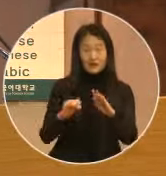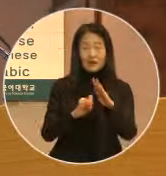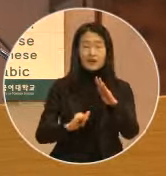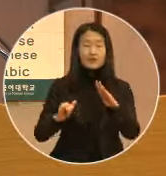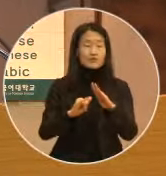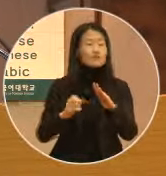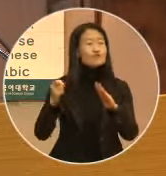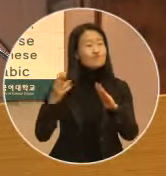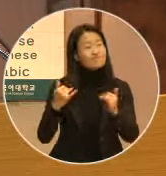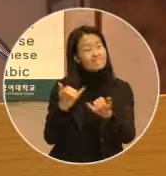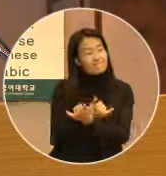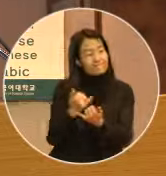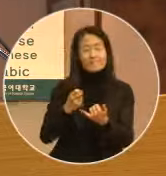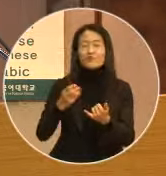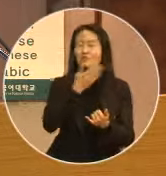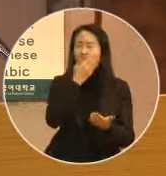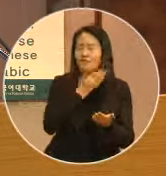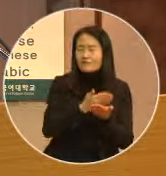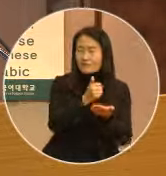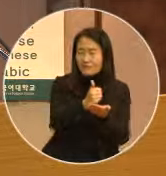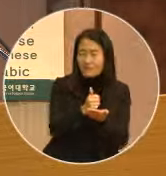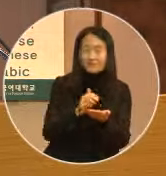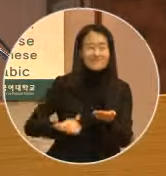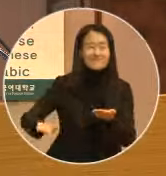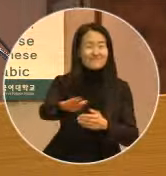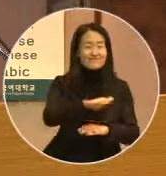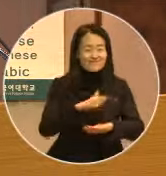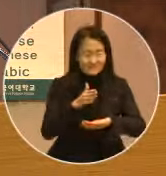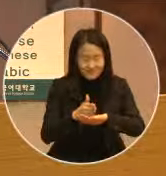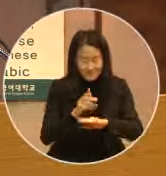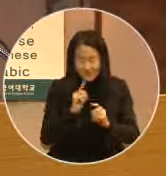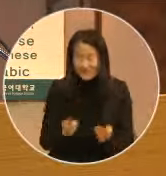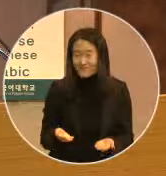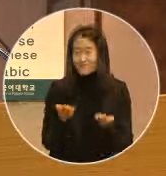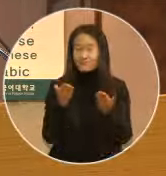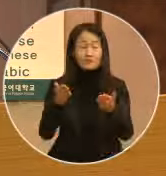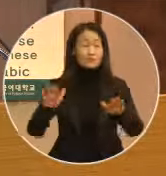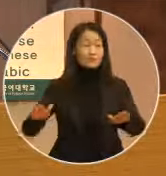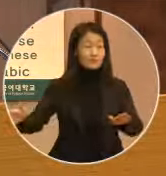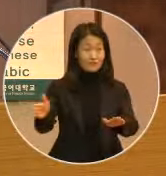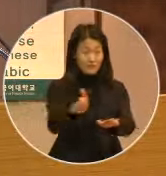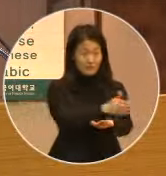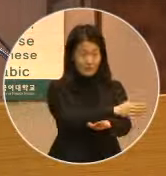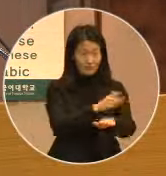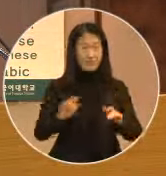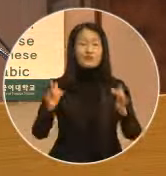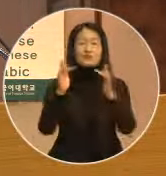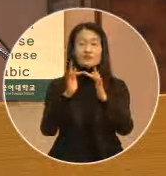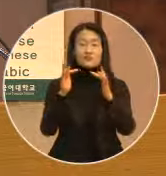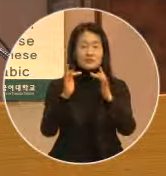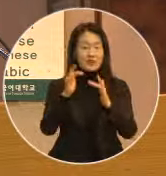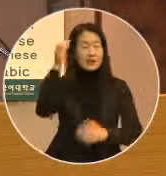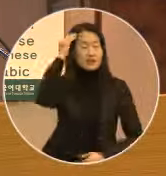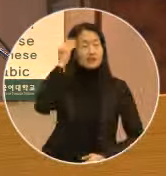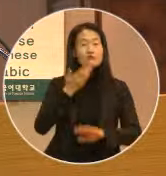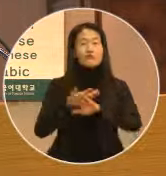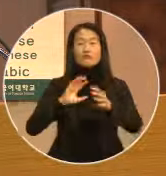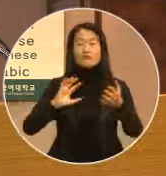친지 여러분 그리고 내외 귀빈들께도 감사의 말씀을 드립니다. 자, 지금부터 사이버 한국